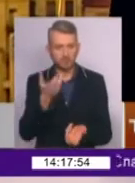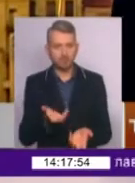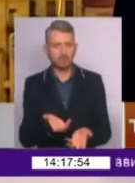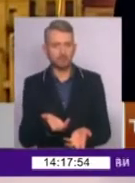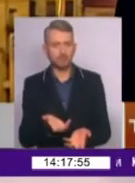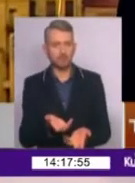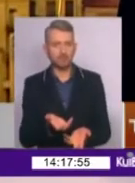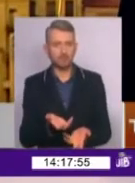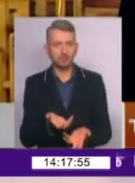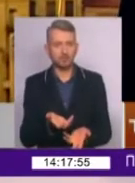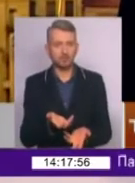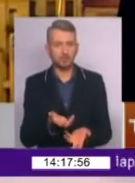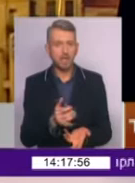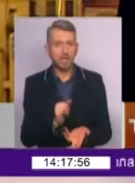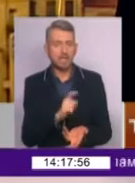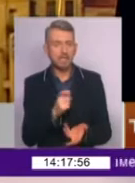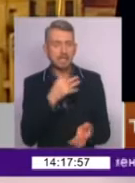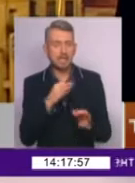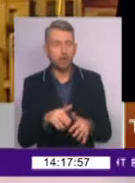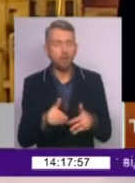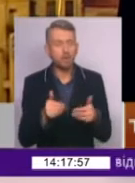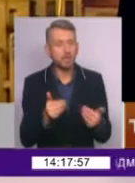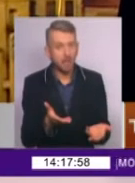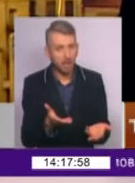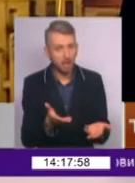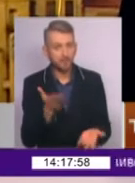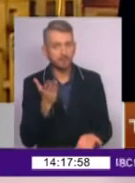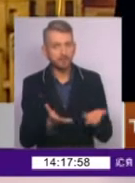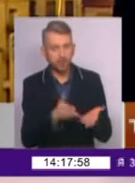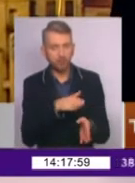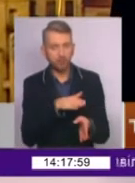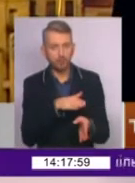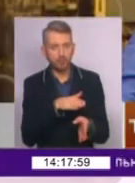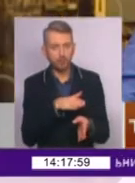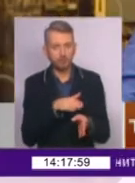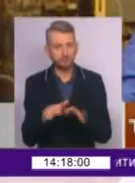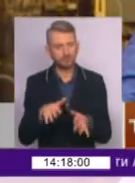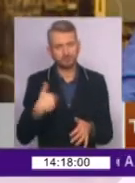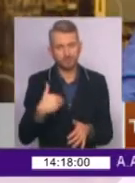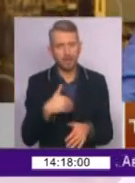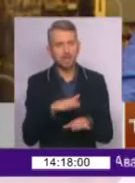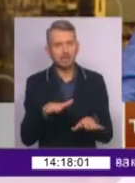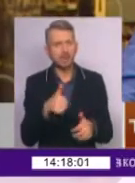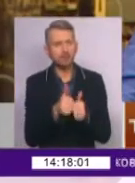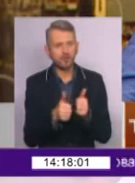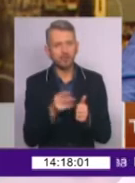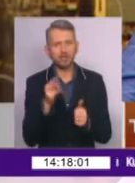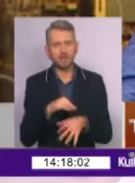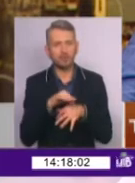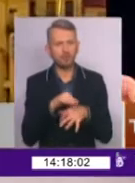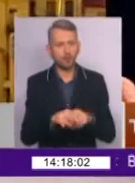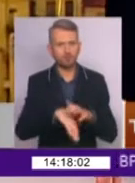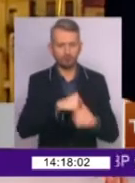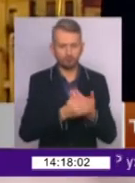виділення. І із рекомендацій, до речі, якщо здійснюється тоді Євих, дітей просто частіше треба водити до